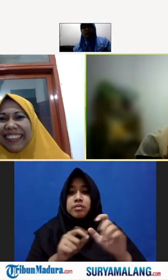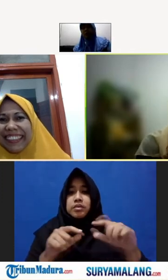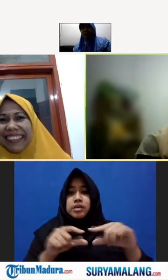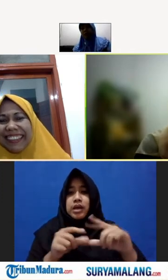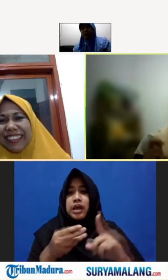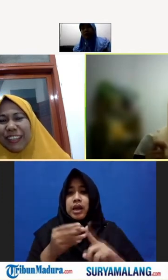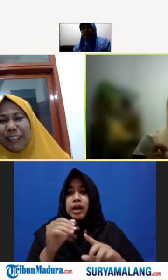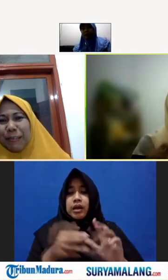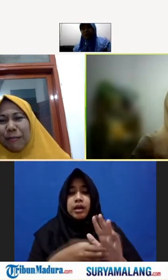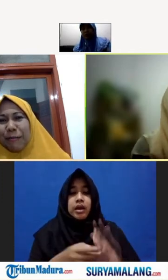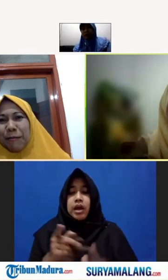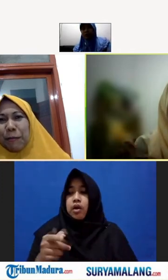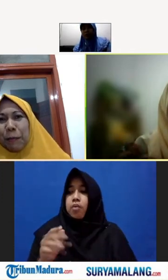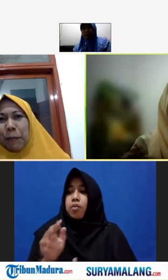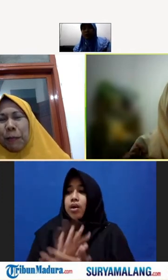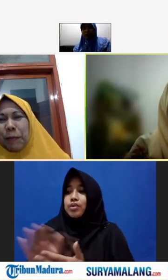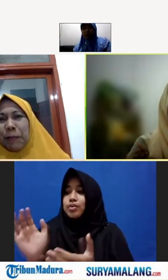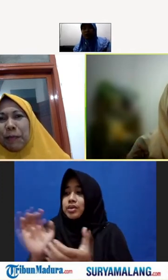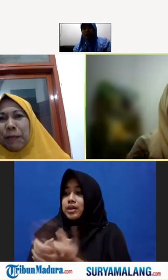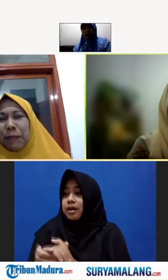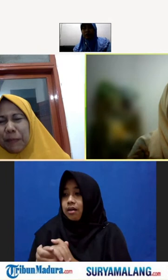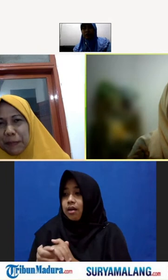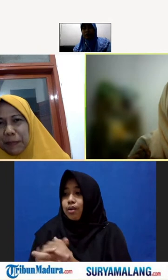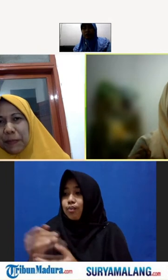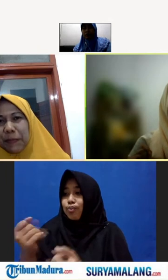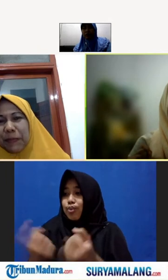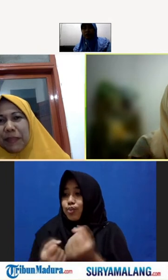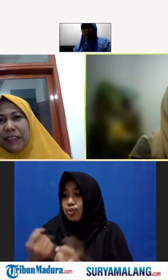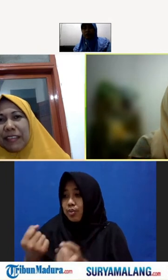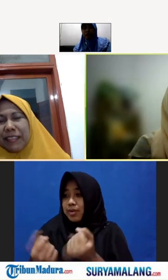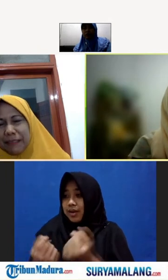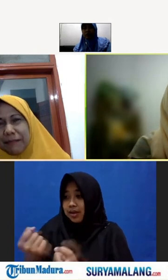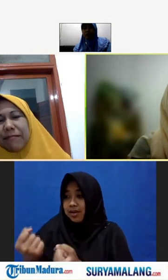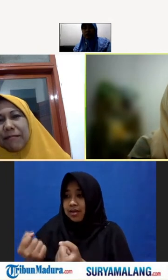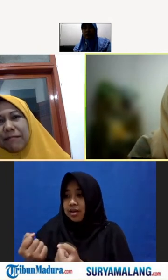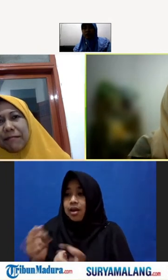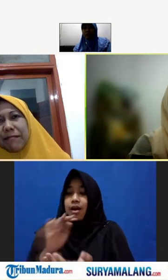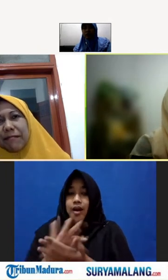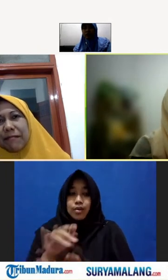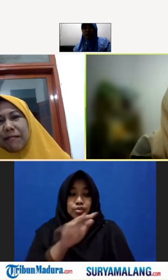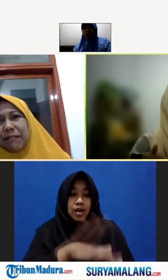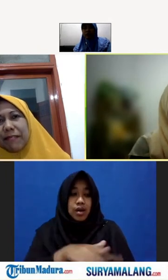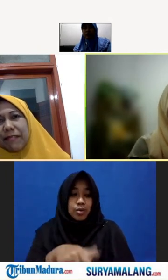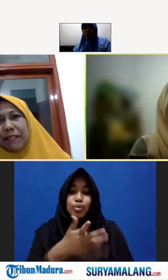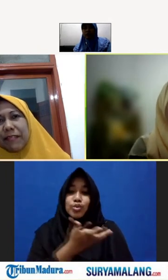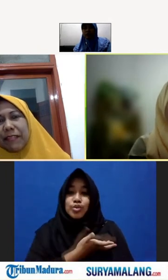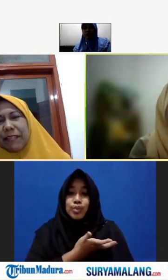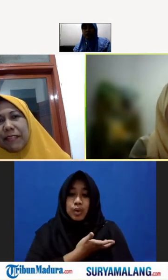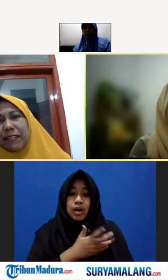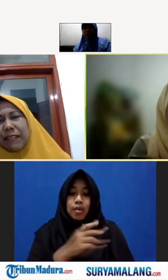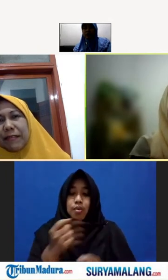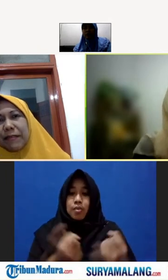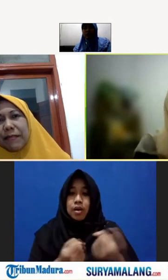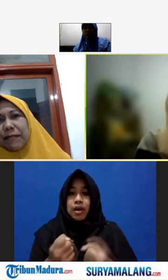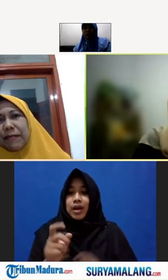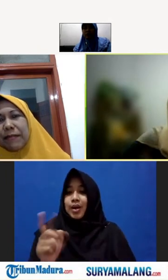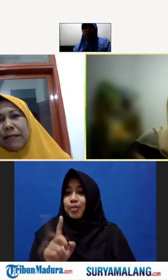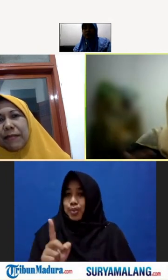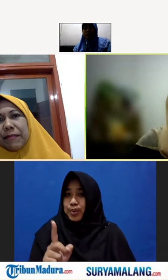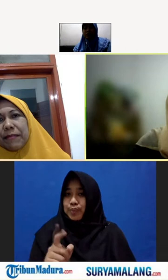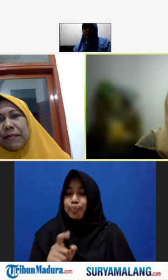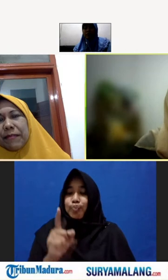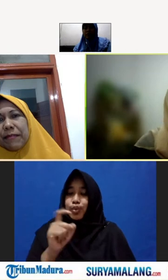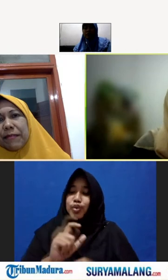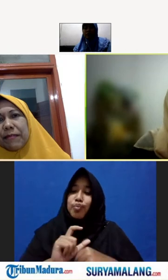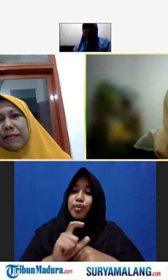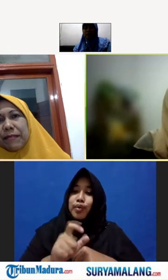kamu mobil-mobilan, terus kamu jadi bakal langsung suka mobil-mobilan, belum tentu. Mungkin perlu dikasih lihat dulu mobilannya, habis itu